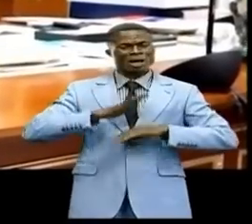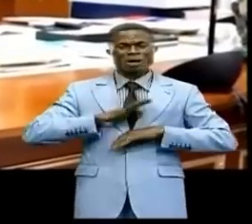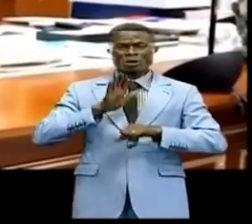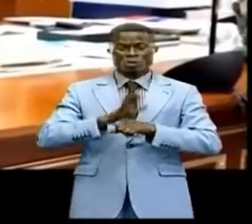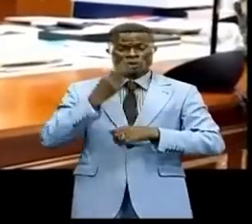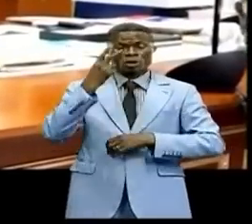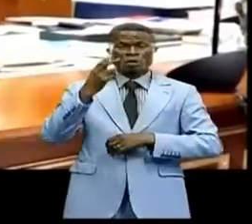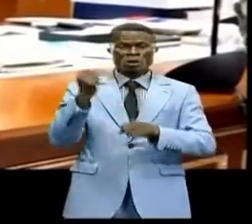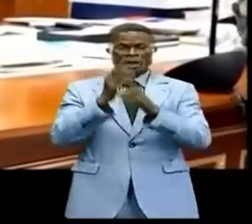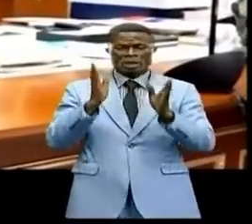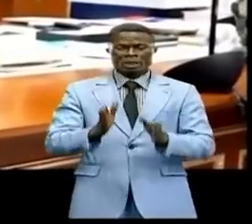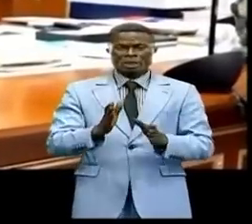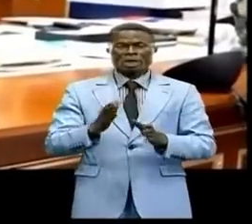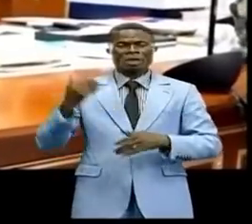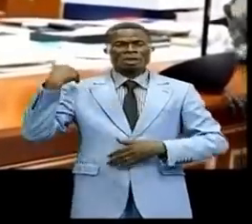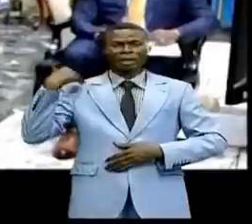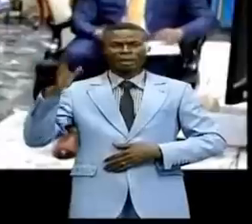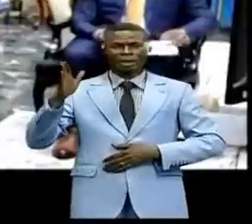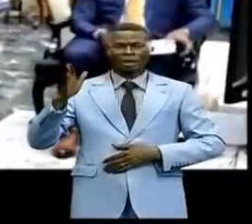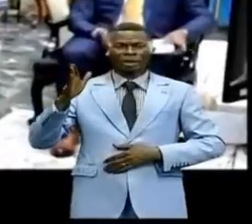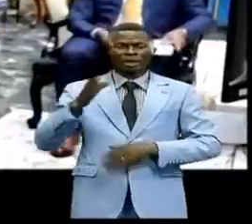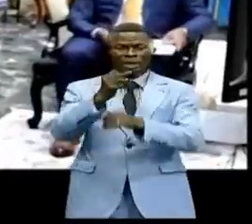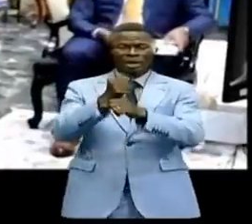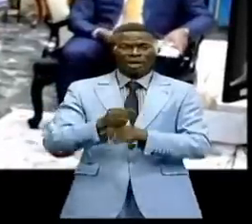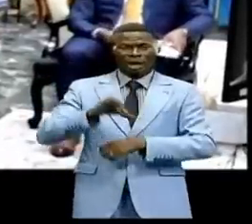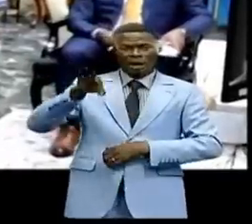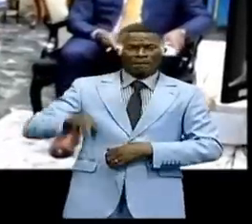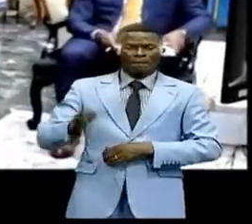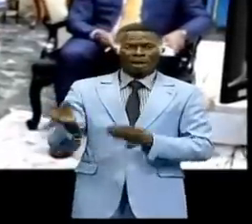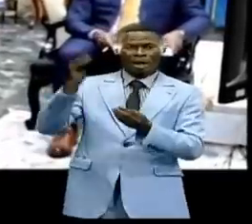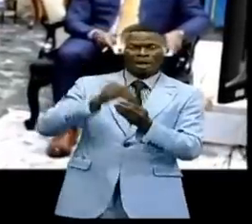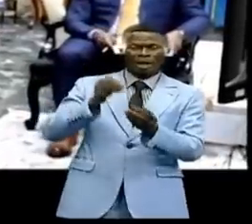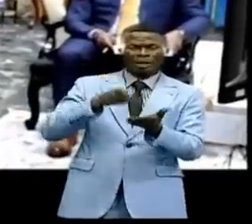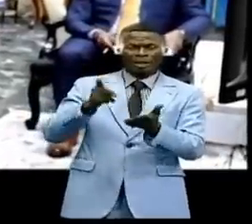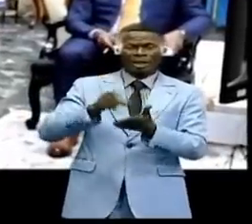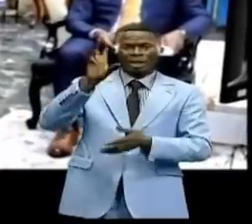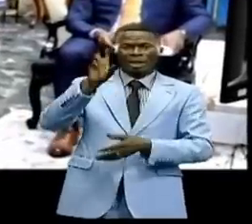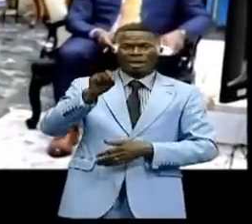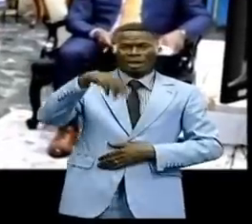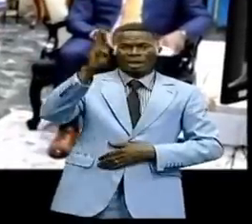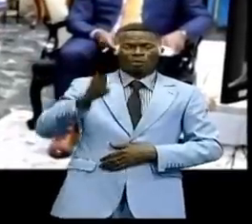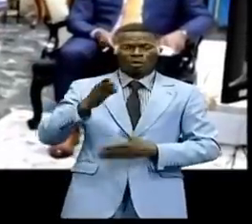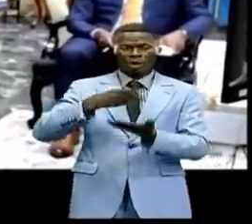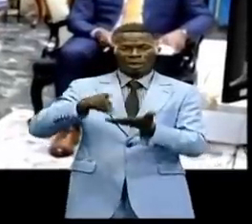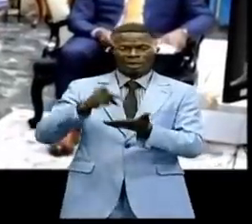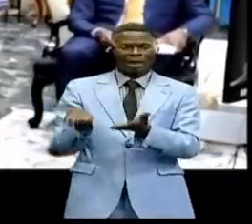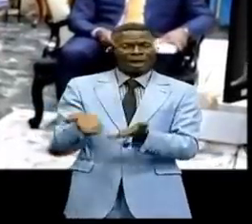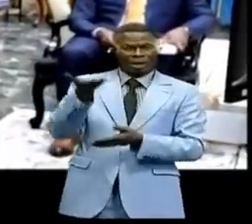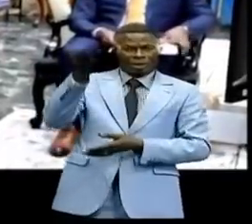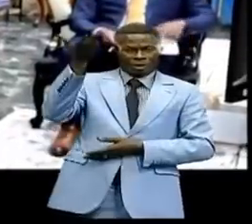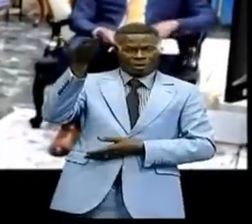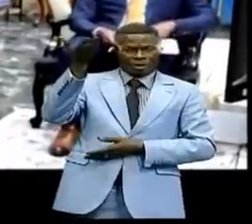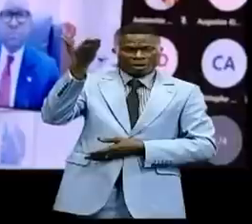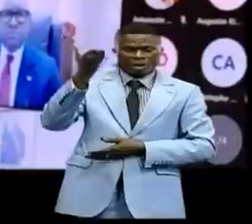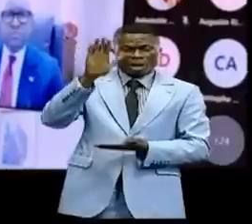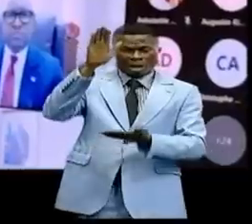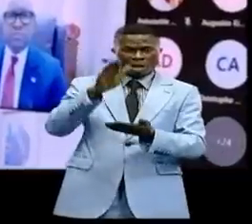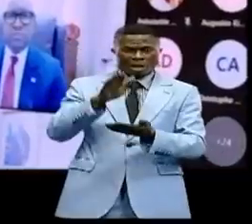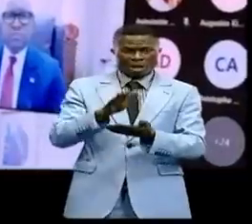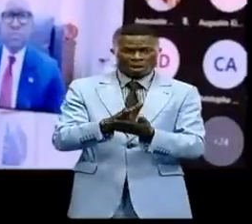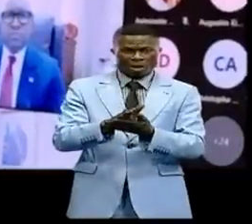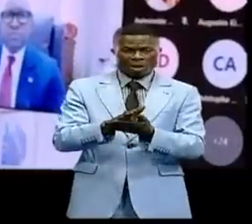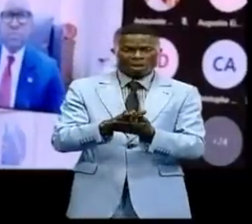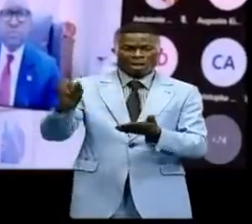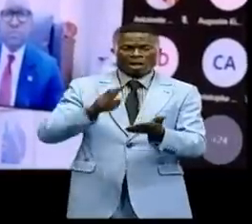voir les agents et fonctionnaires de l'État bénéficier d'une augmentation de 30% sur leur salaire de base et du rabattement du taux de